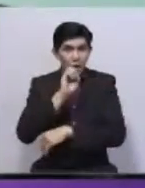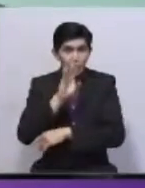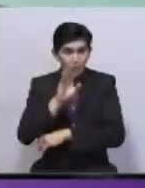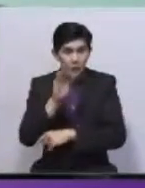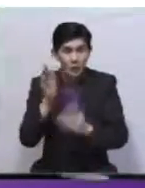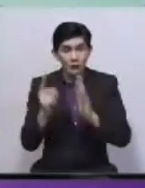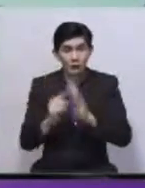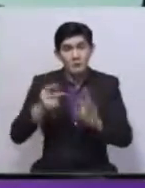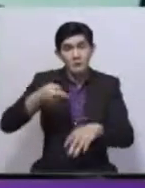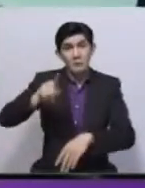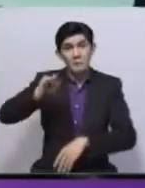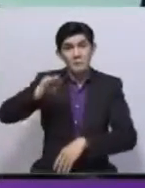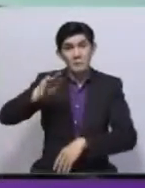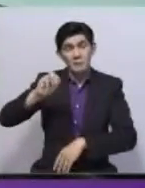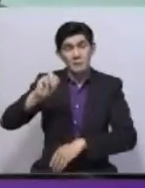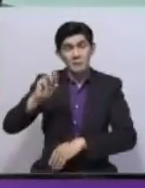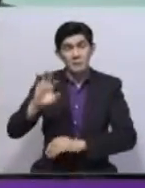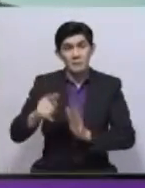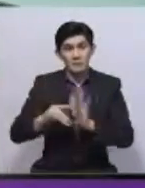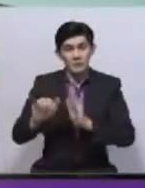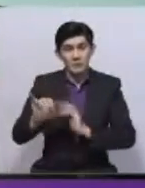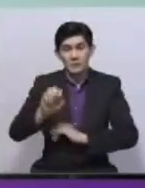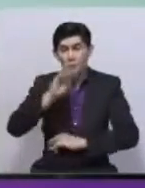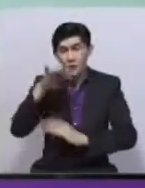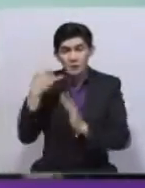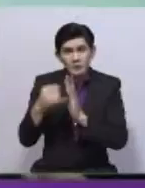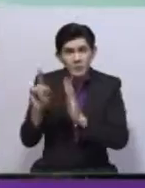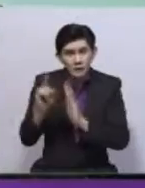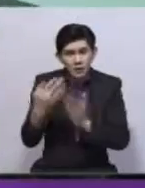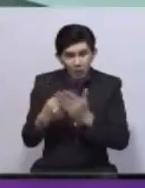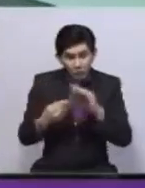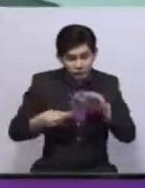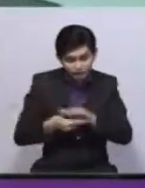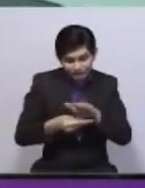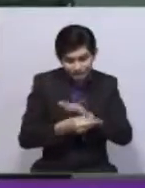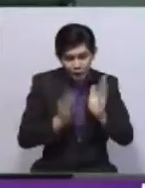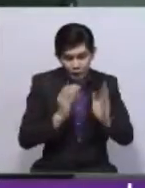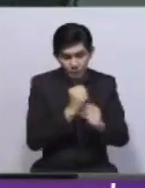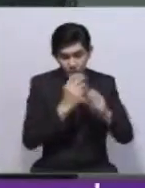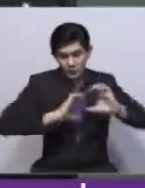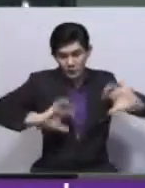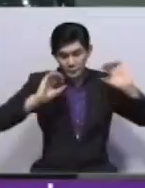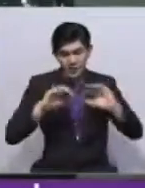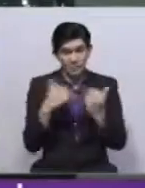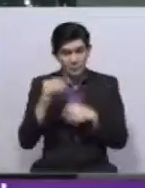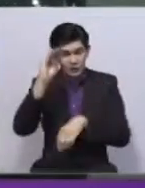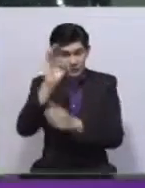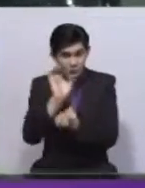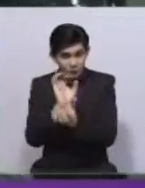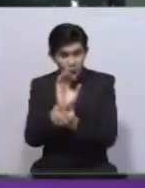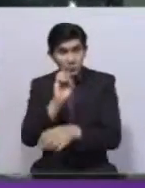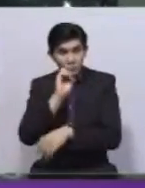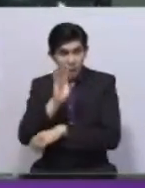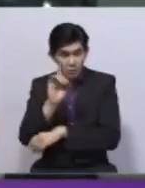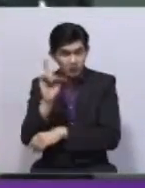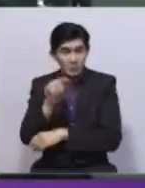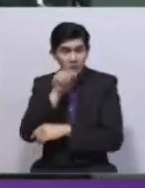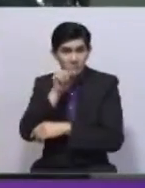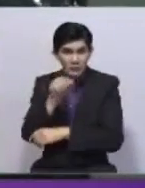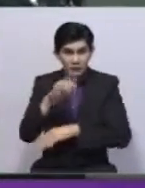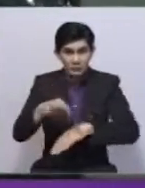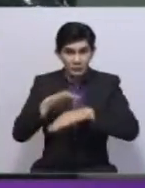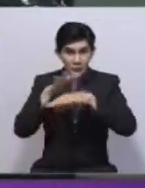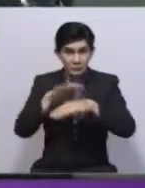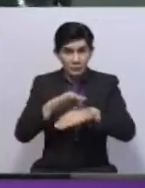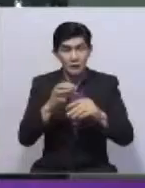ำเนินคดีกับนายเปรมชัยในข้อหาติดสินบนเจ้าพนักงานนั้นเบื้องต้นกองบัญชาการตำรวจสอบสวนกลางได้มีคำสั่